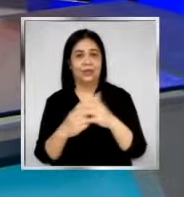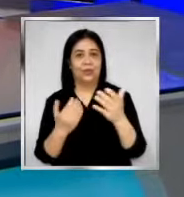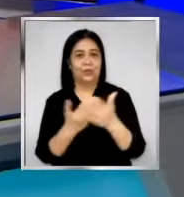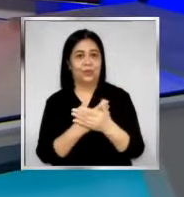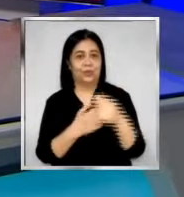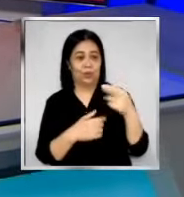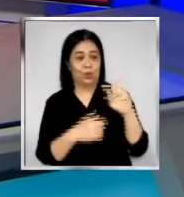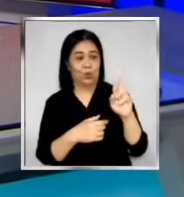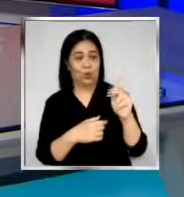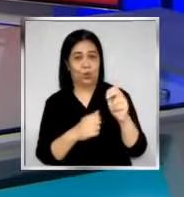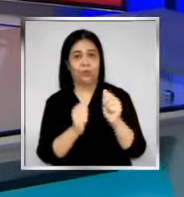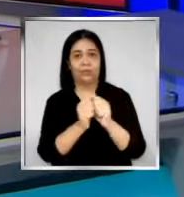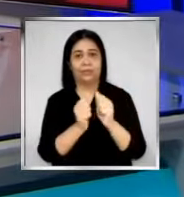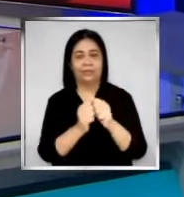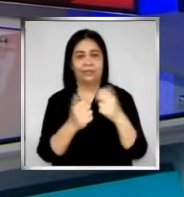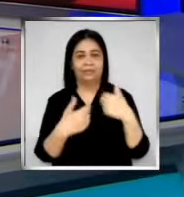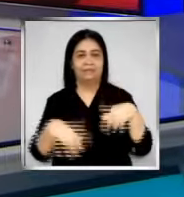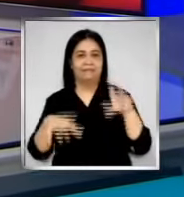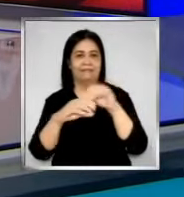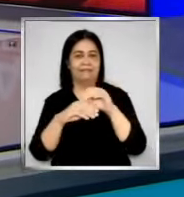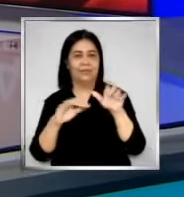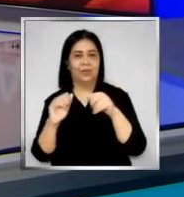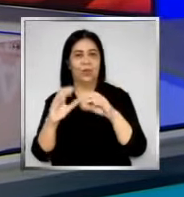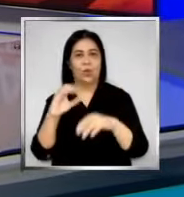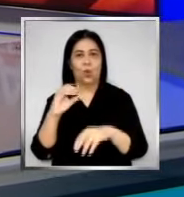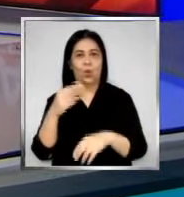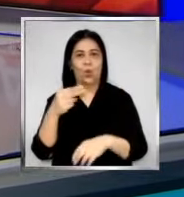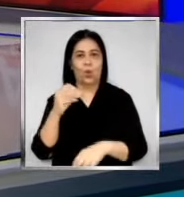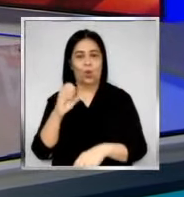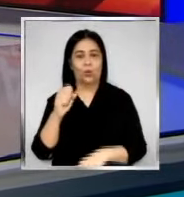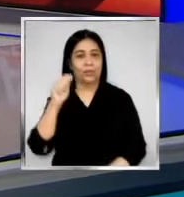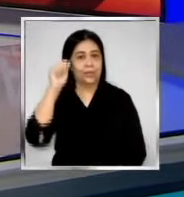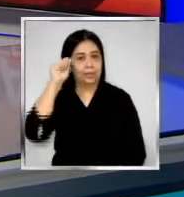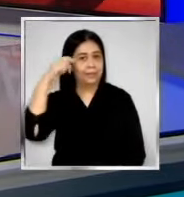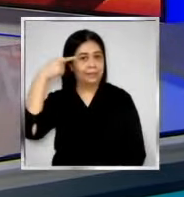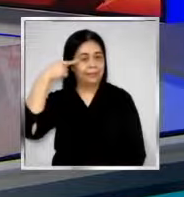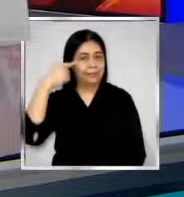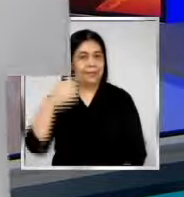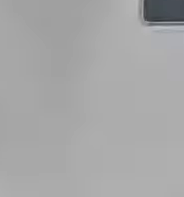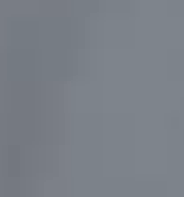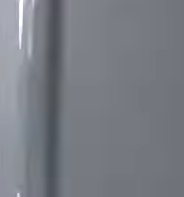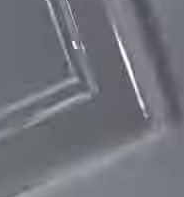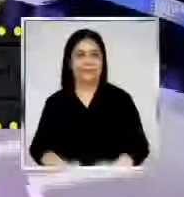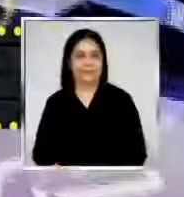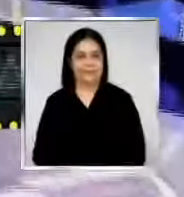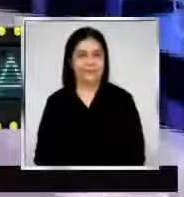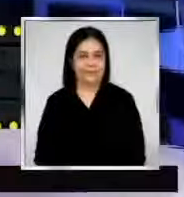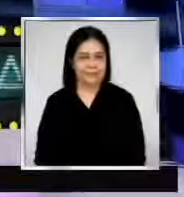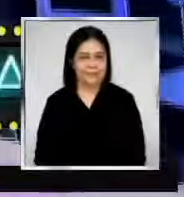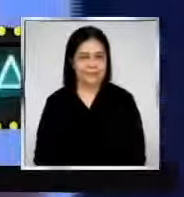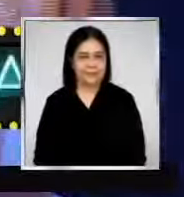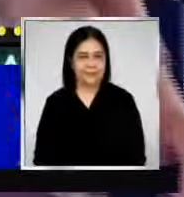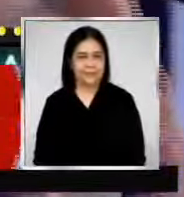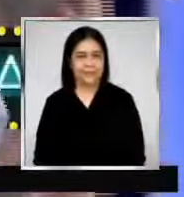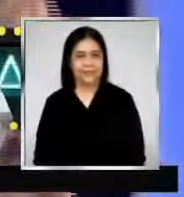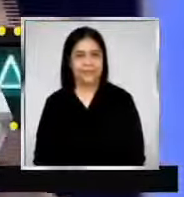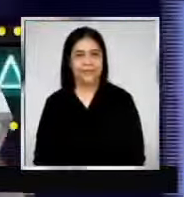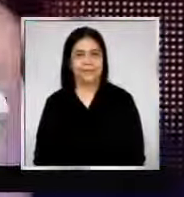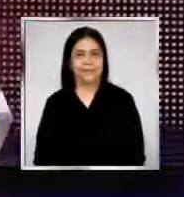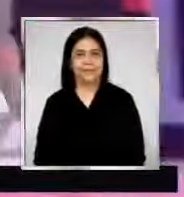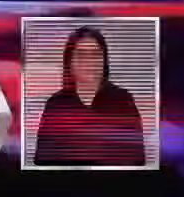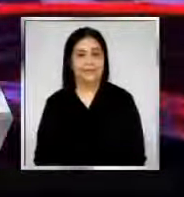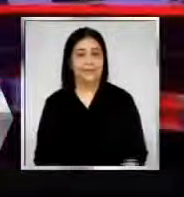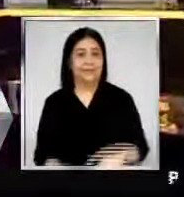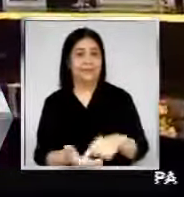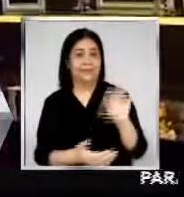matapos magpaalam ang una niyang co-host na si Andre Paras. Narito ang aking chika. This Sunday, fresh na fresh celebrity